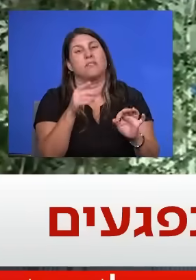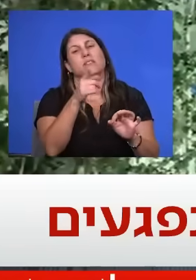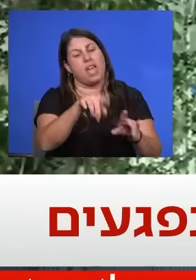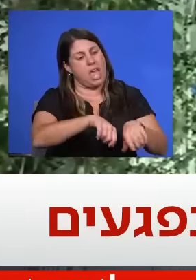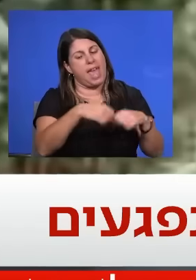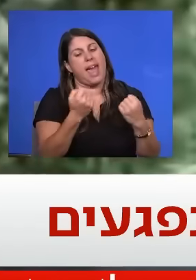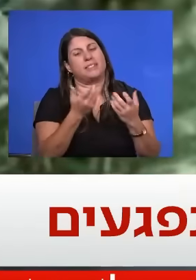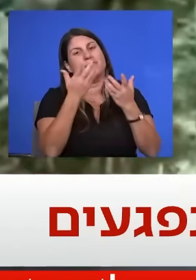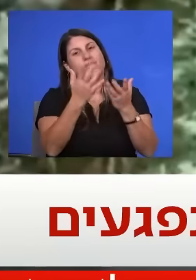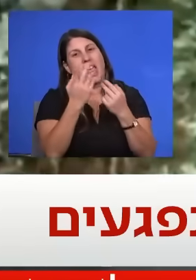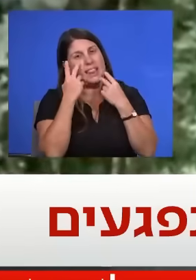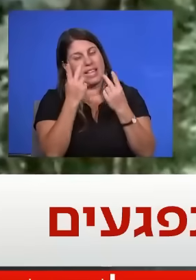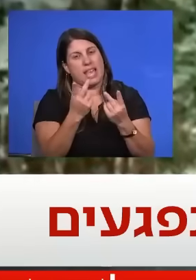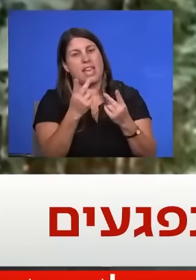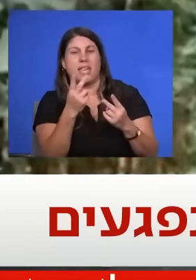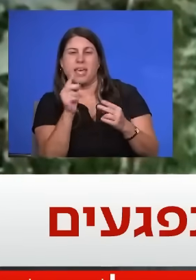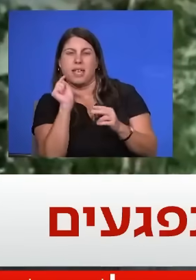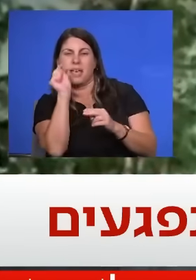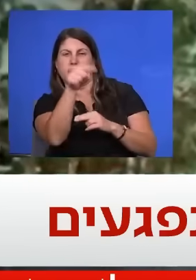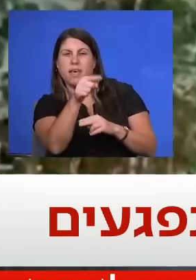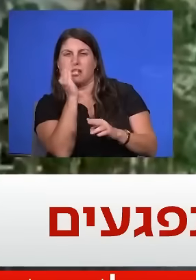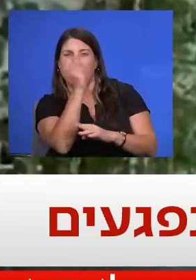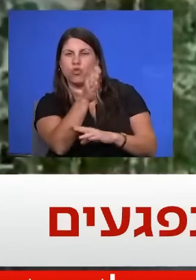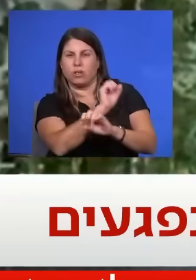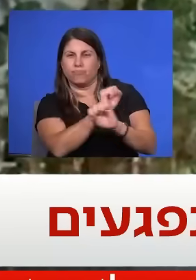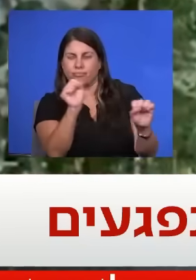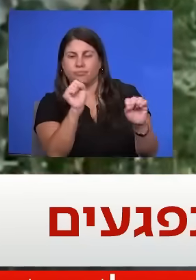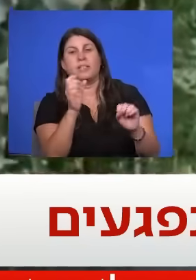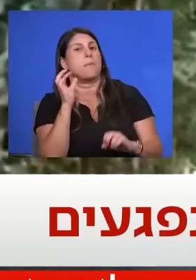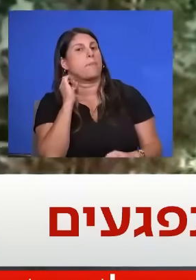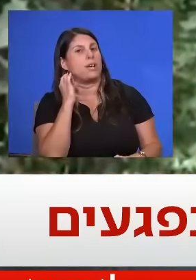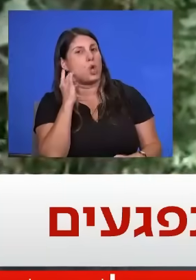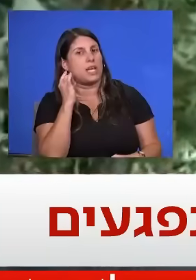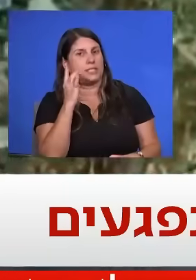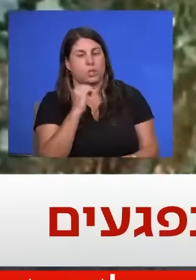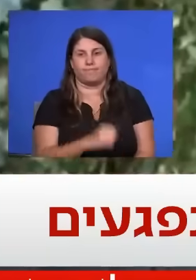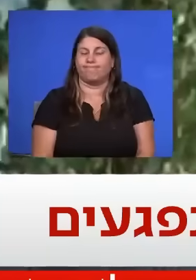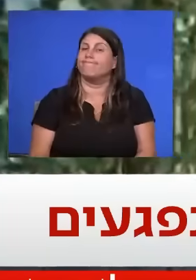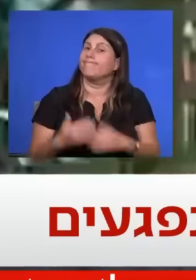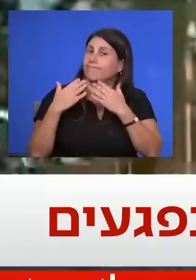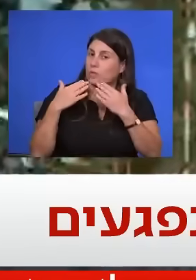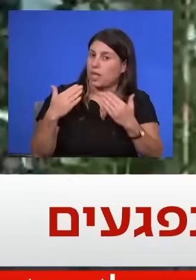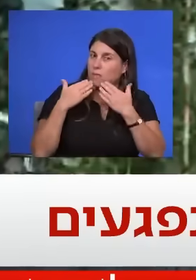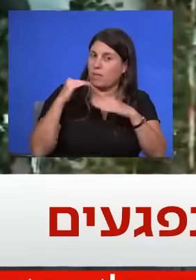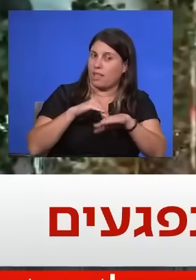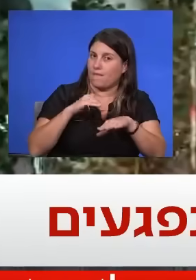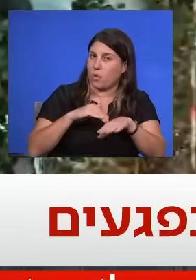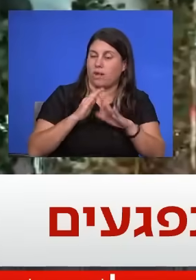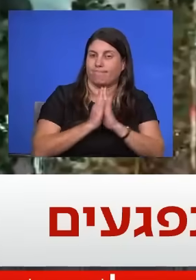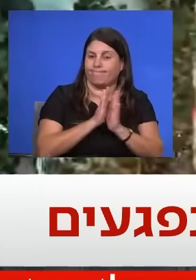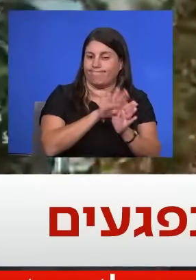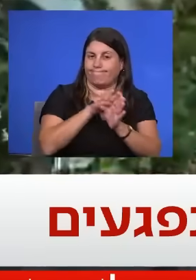כמובן הפגיעה הישירה הערב בראשון לציון. מיכל, תודה רבה לירן על הדיווח שלך, משם אתה אוסף עוד